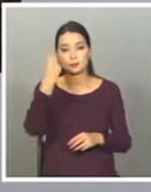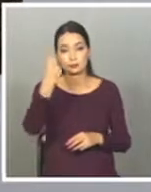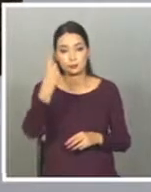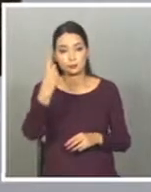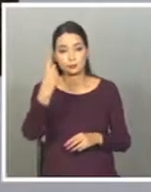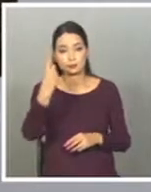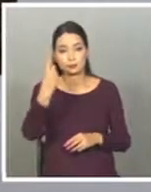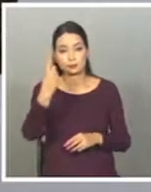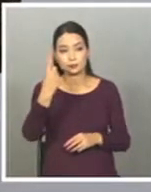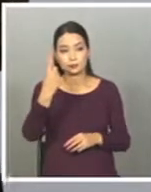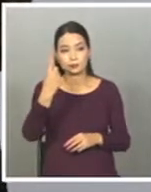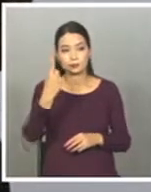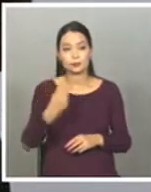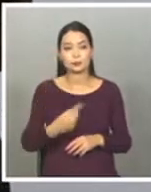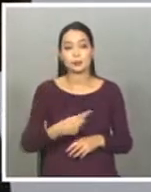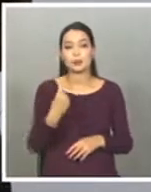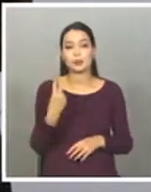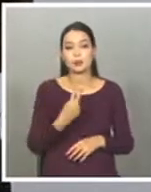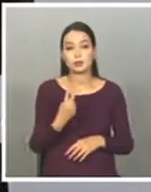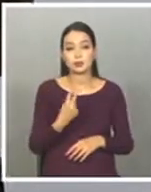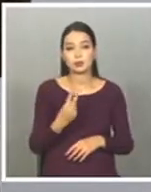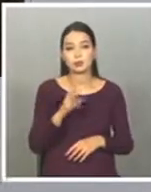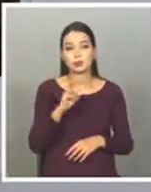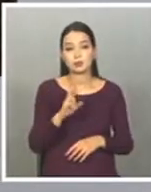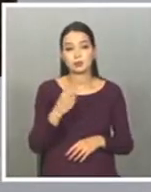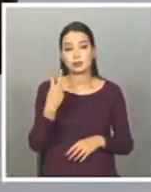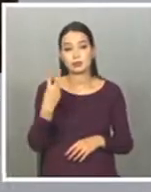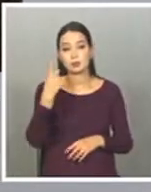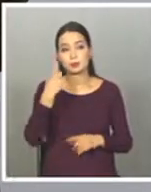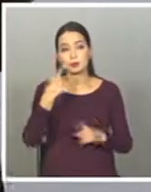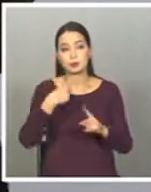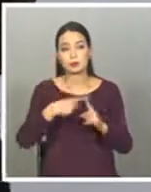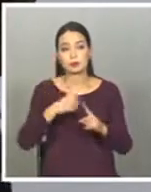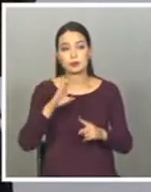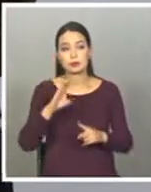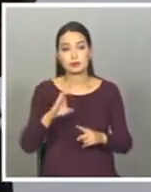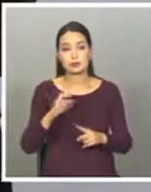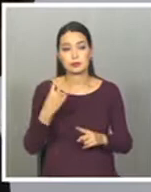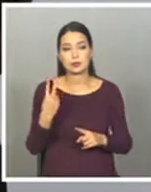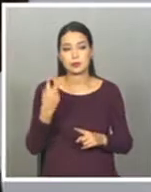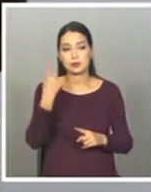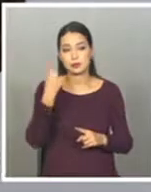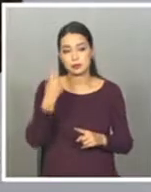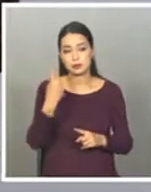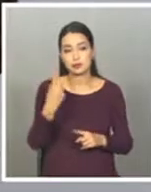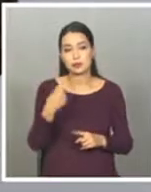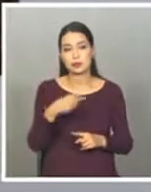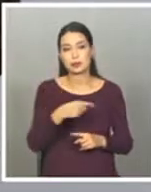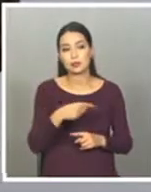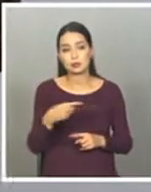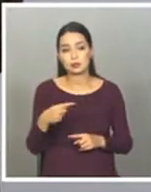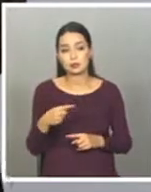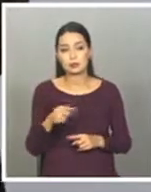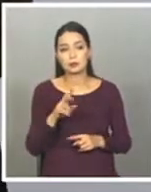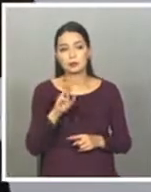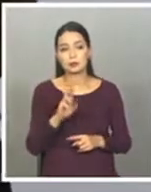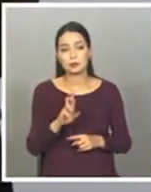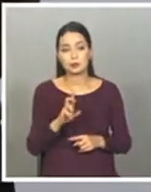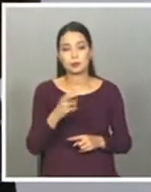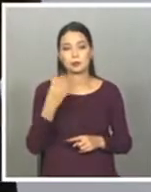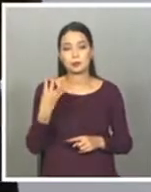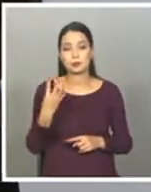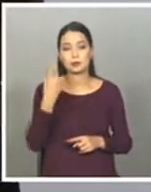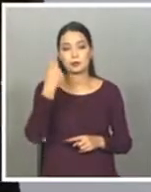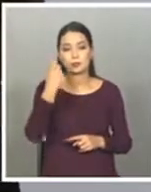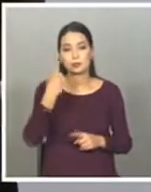дәрежесі. Екіншісі, b-ның 2-ден 1 дәрежесі қосылған с-ның 2-ден 1 дәрежесі азайтылған b-ның 4-ден